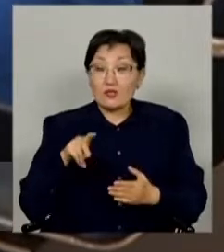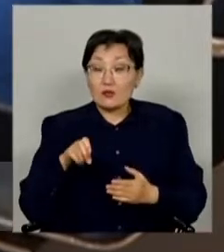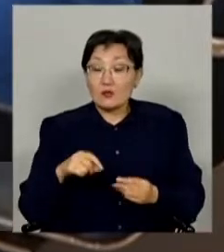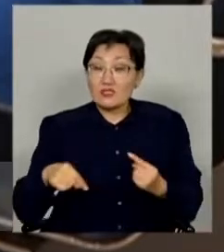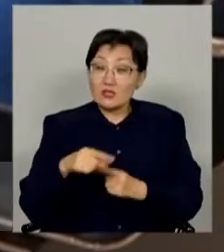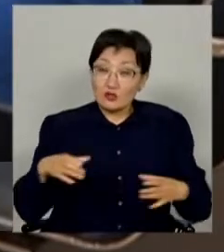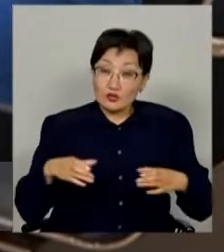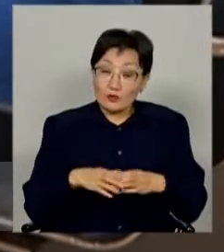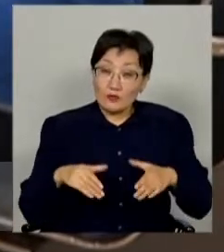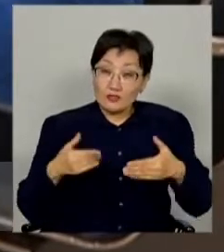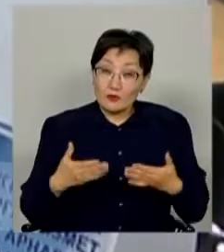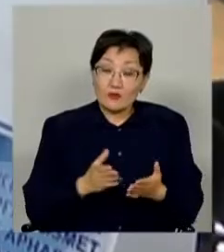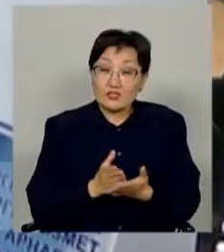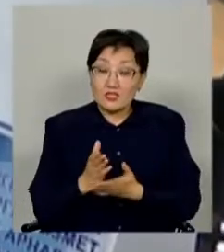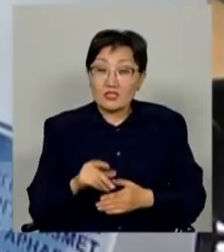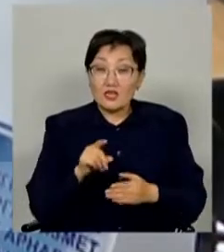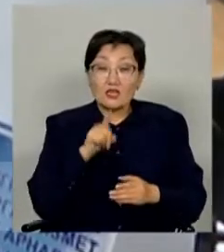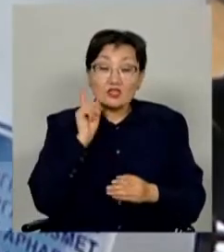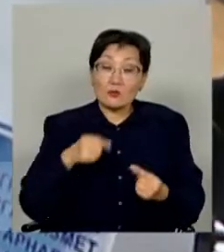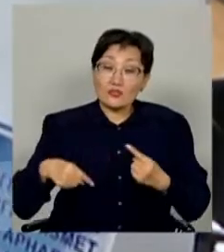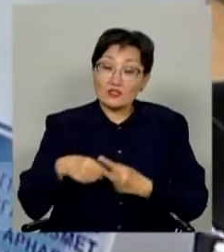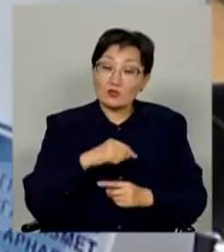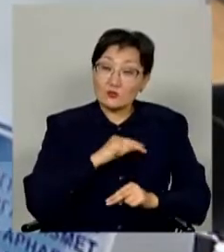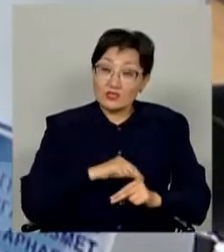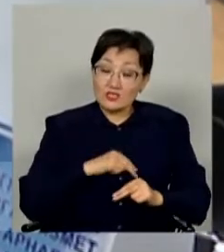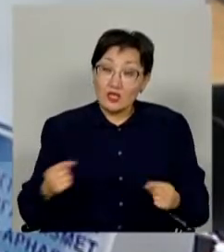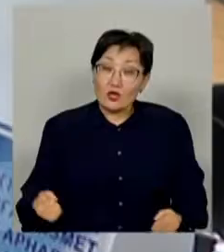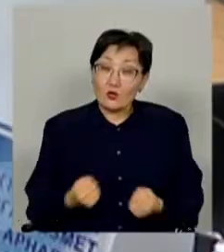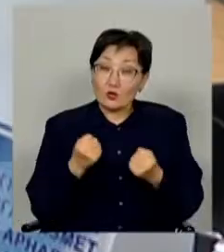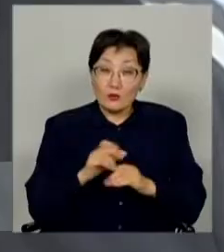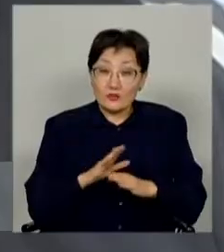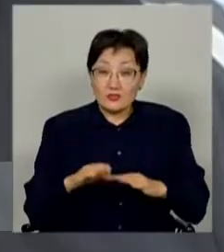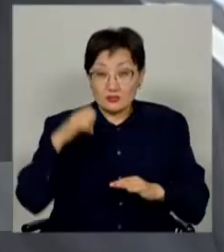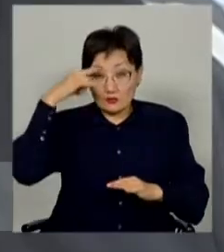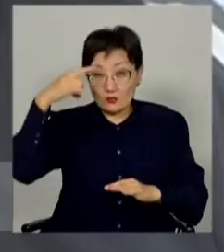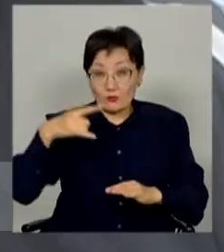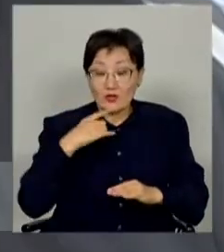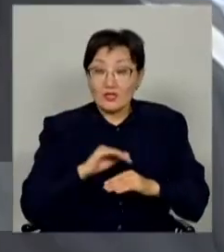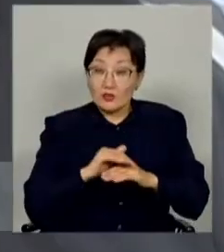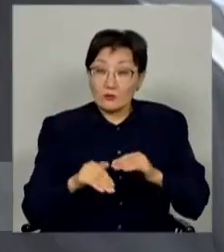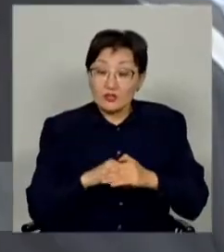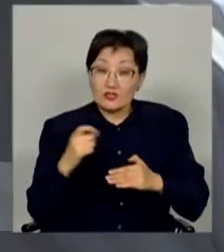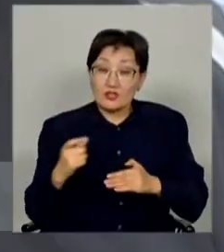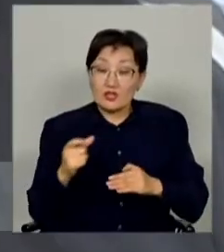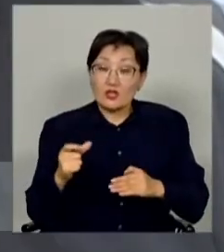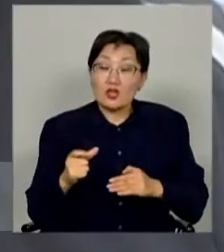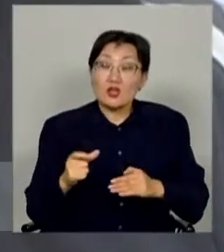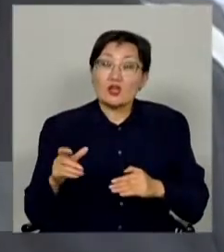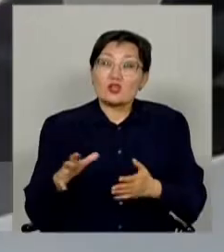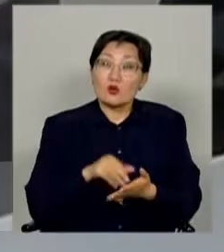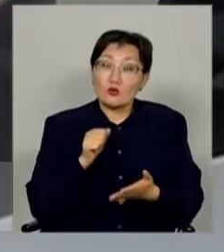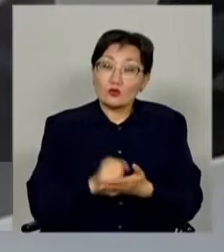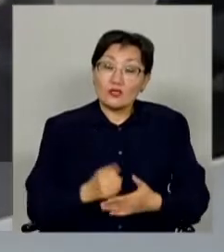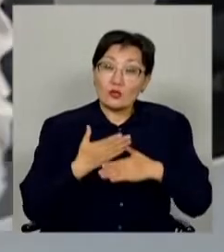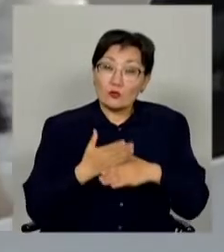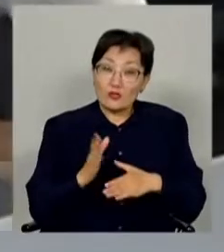кәсіпкерлер палатасы ұсынған бағыт жас бизнесмендердің жұмысын қолдап қана қоймай, еліміздегі көлеңкелі экономиканың жойылуына да септігін